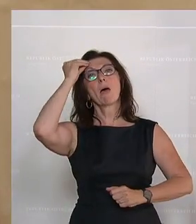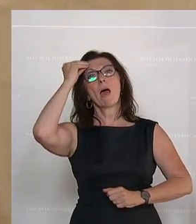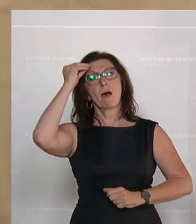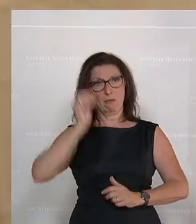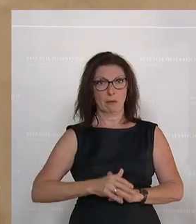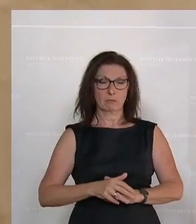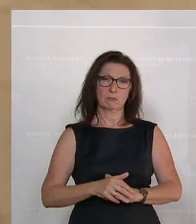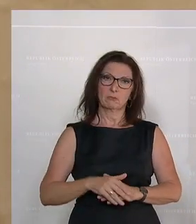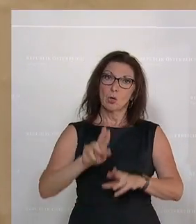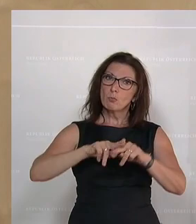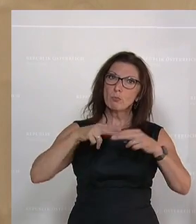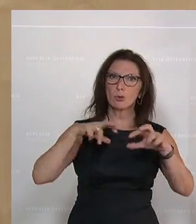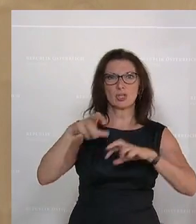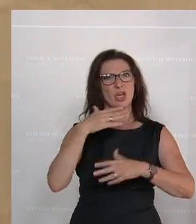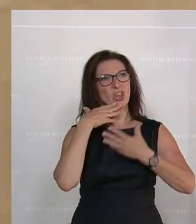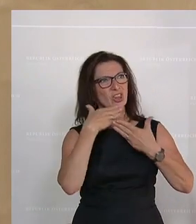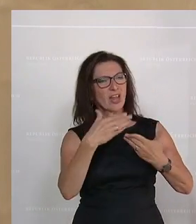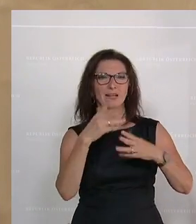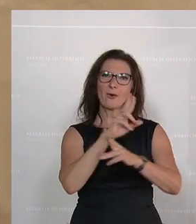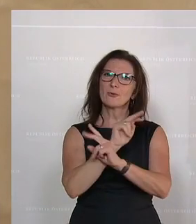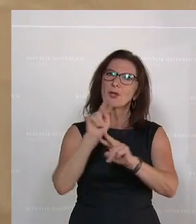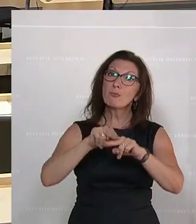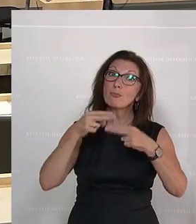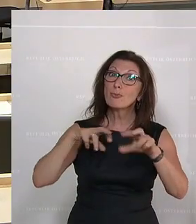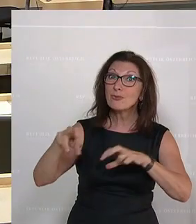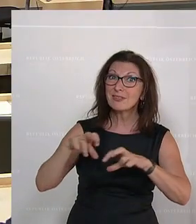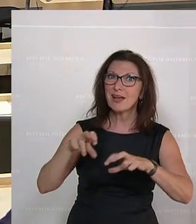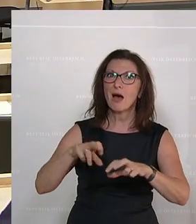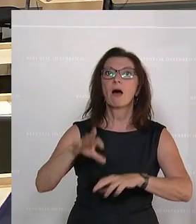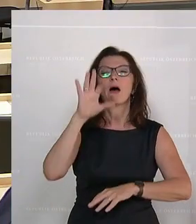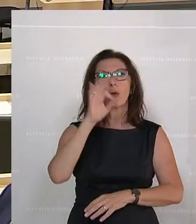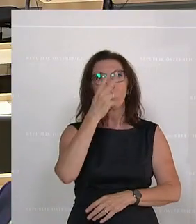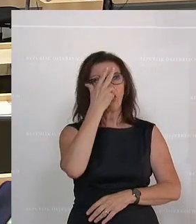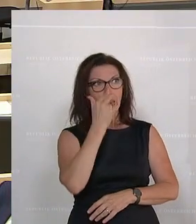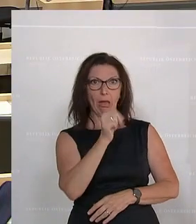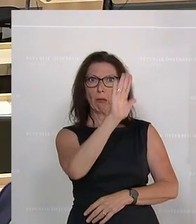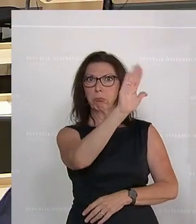bundesregierung an die österreichische bundesregierung gute nacht sozialdemokratie